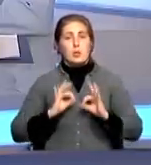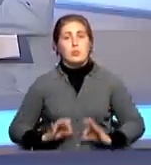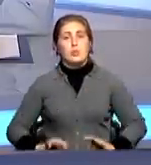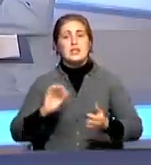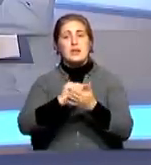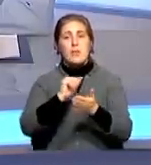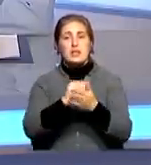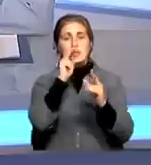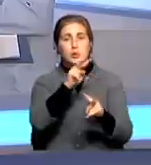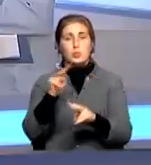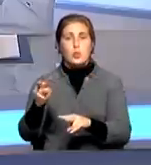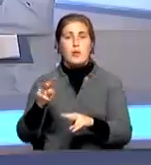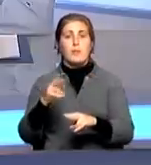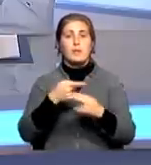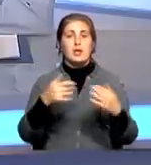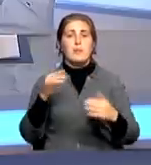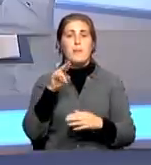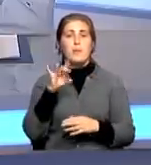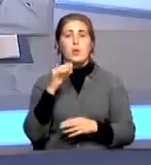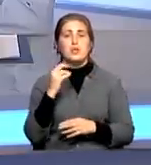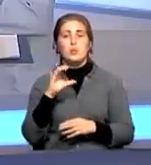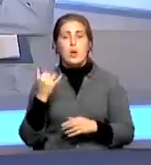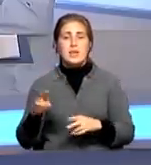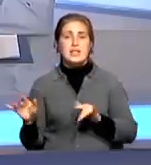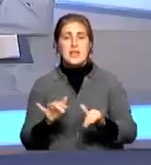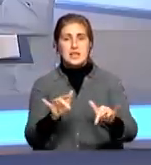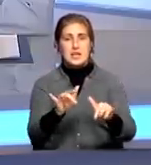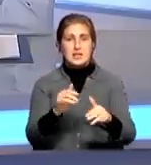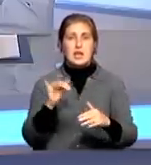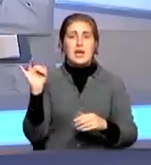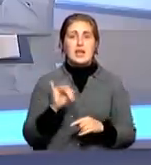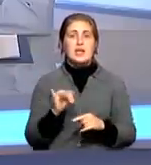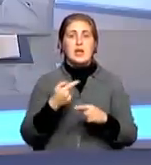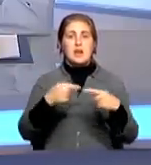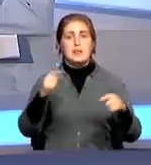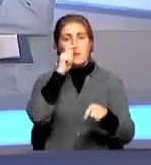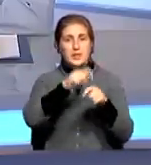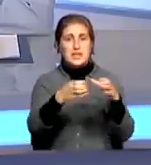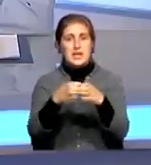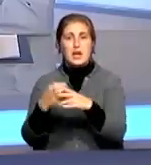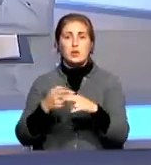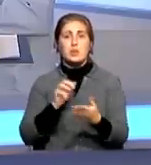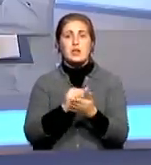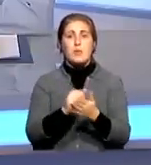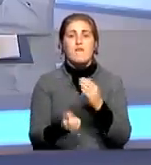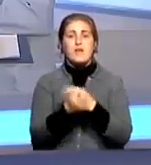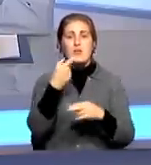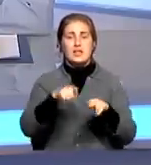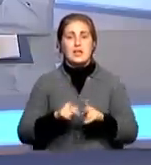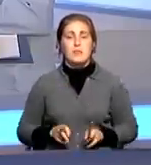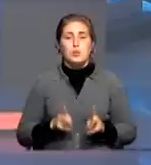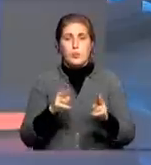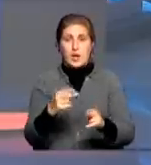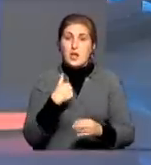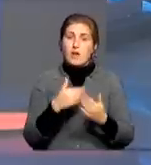и надзором за уголовно-процессуальной деятельностью органов следствия и оперативных подразделений, которые занимаются непосредственно выявлением таких преступлений. А